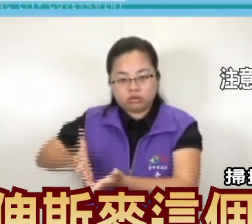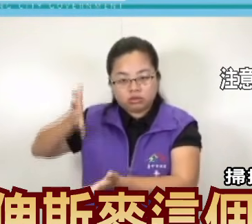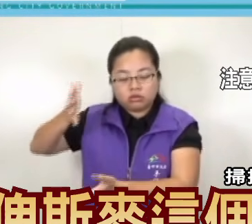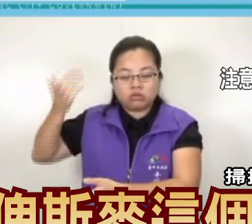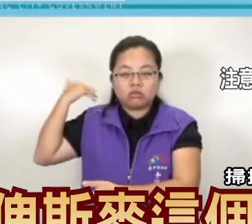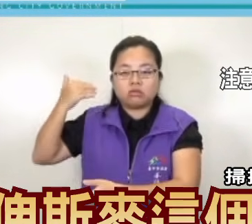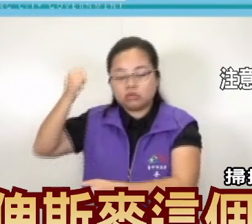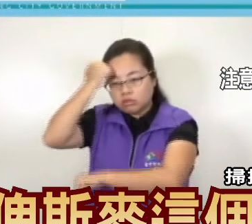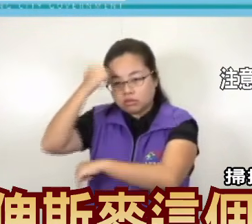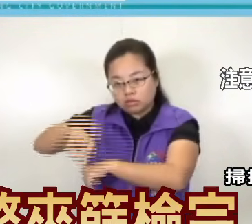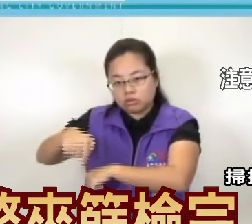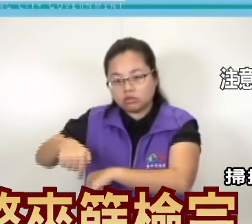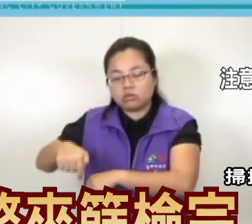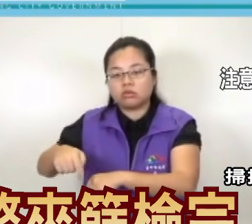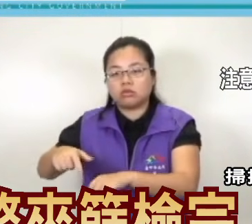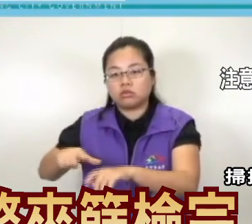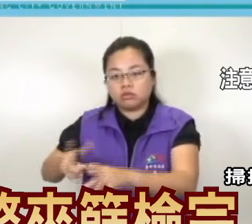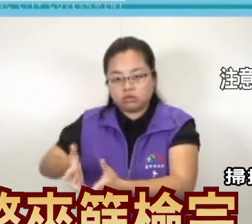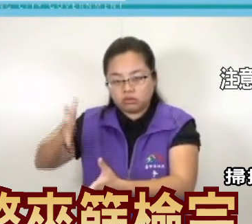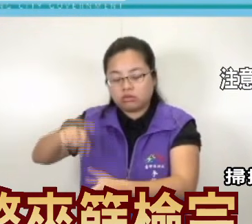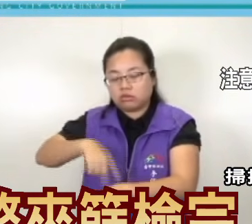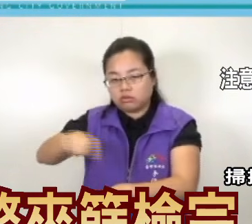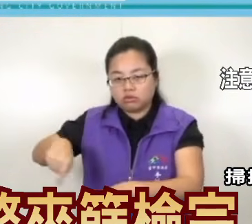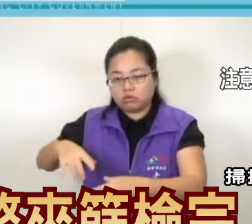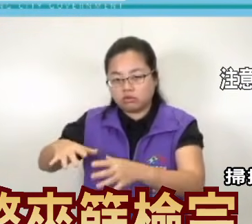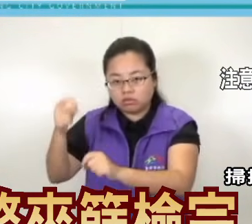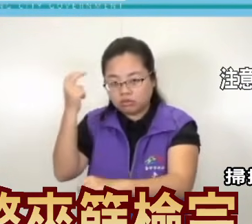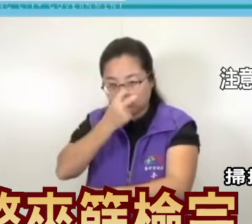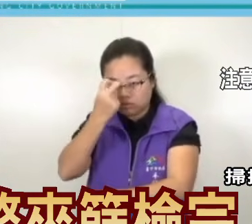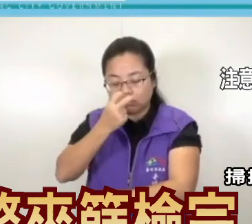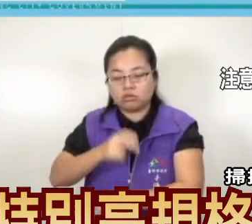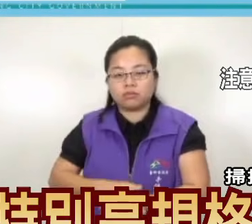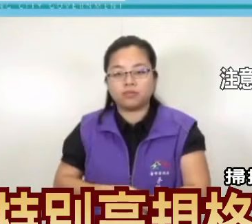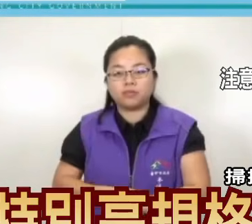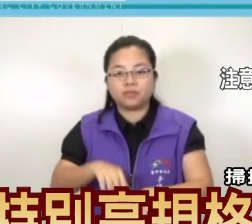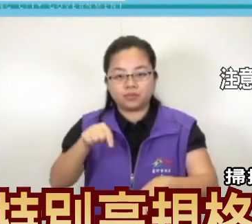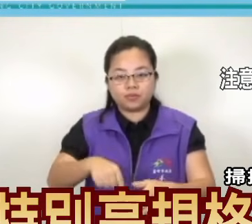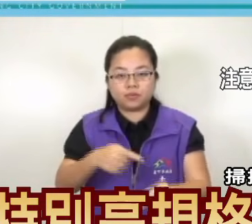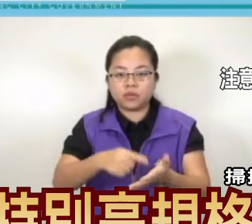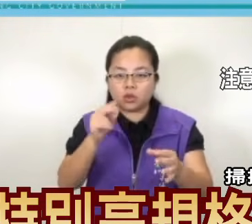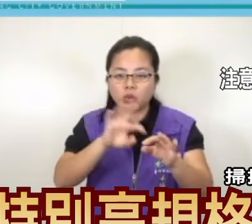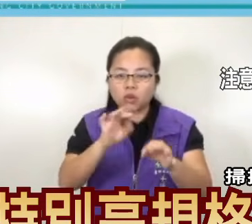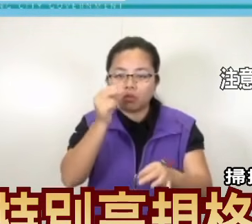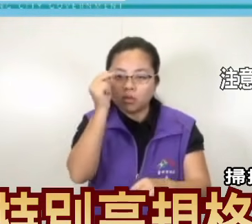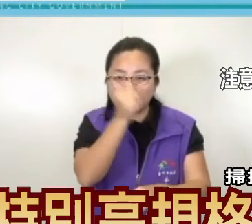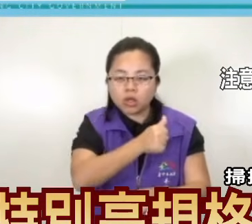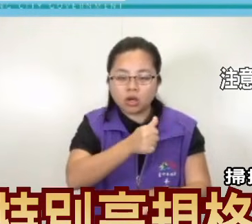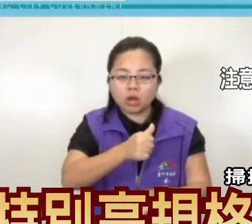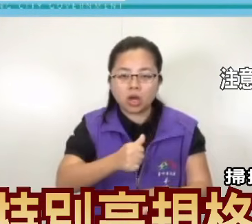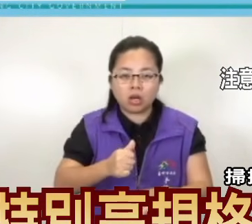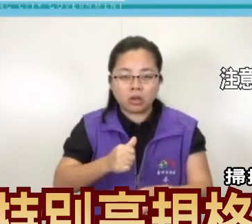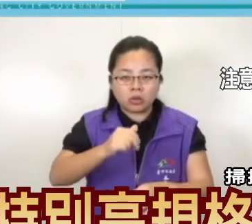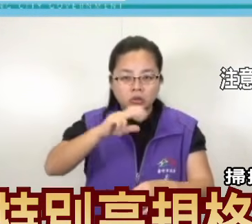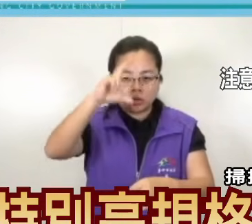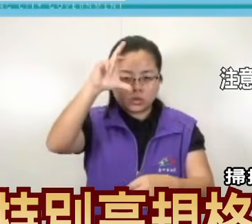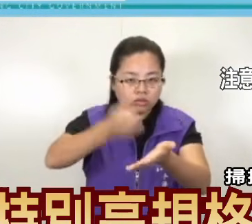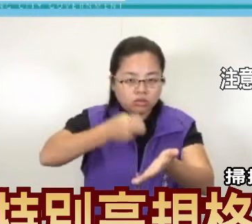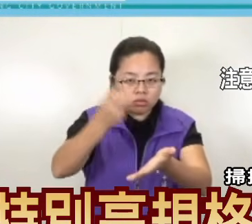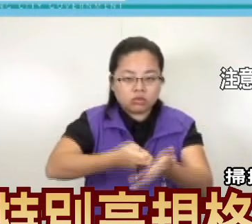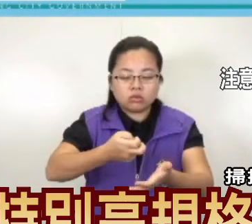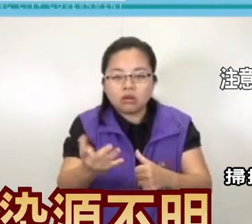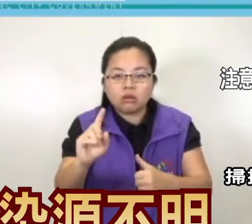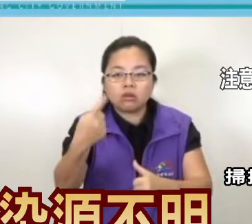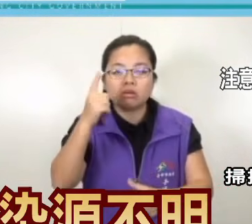这个社区的都一起能够完整的把它筛检完。那我们这次为什么这么特别的高规格格的来